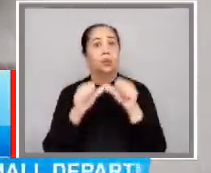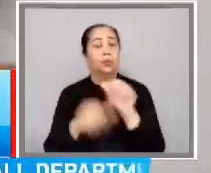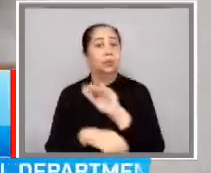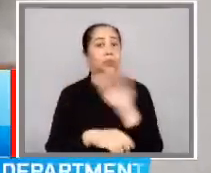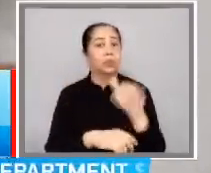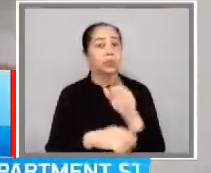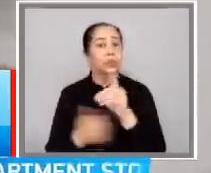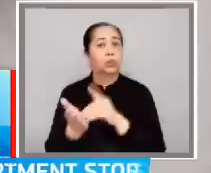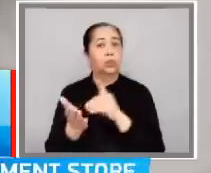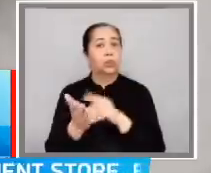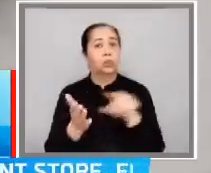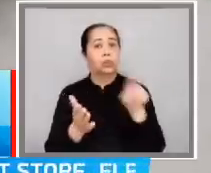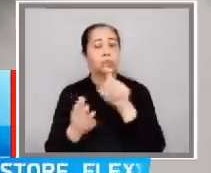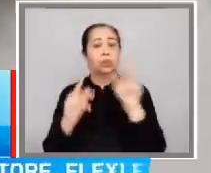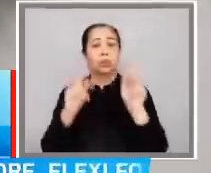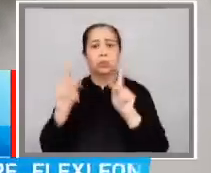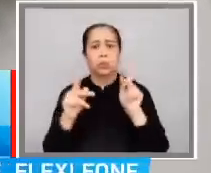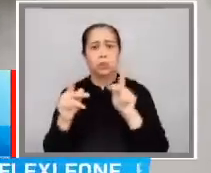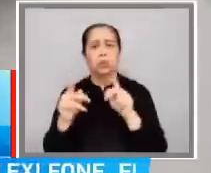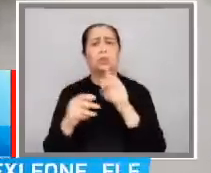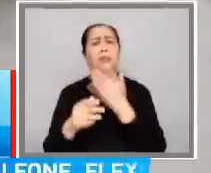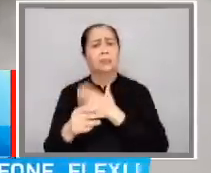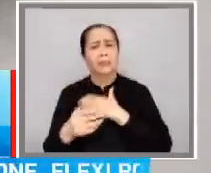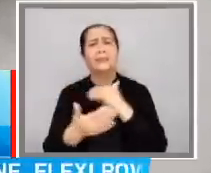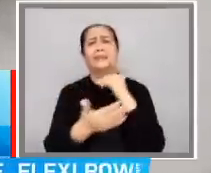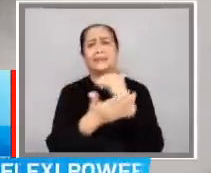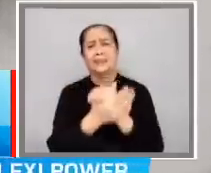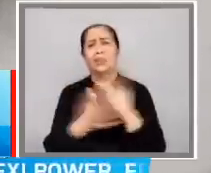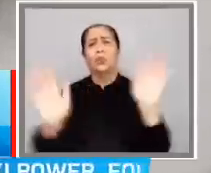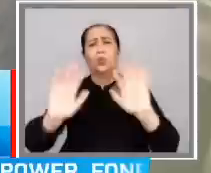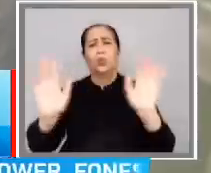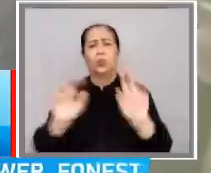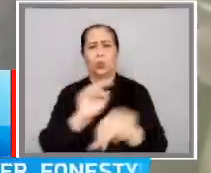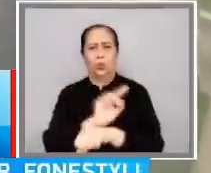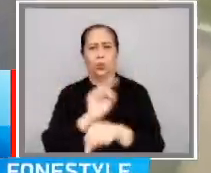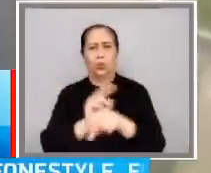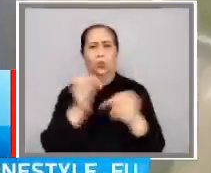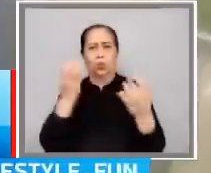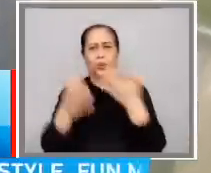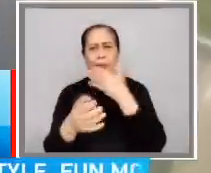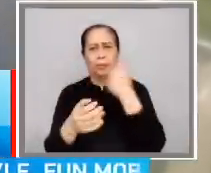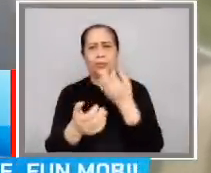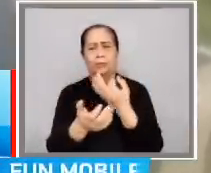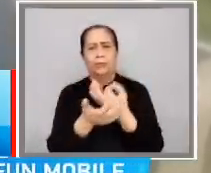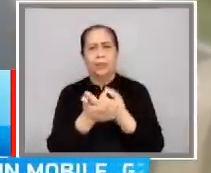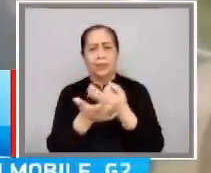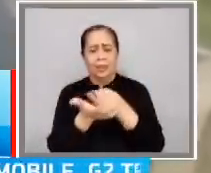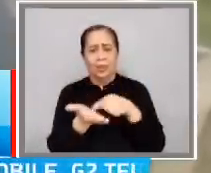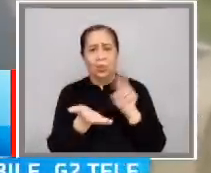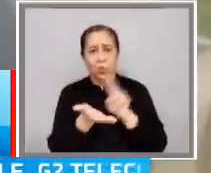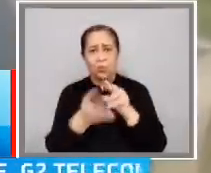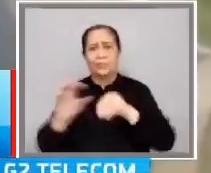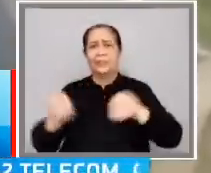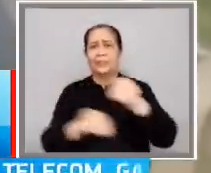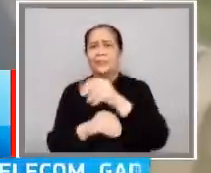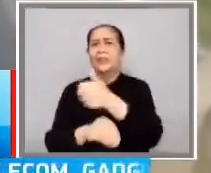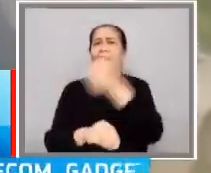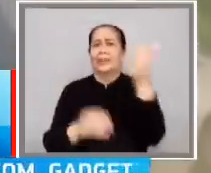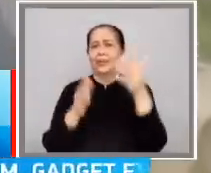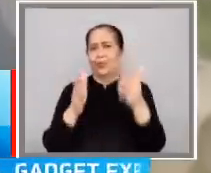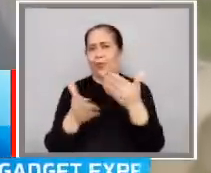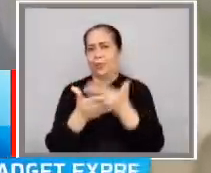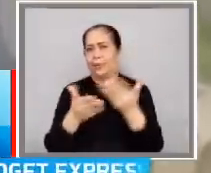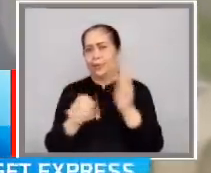doktor sa ating mga kababayan, umiwas na po sa paggamit ng paputok at gamitin na lang ang pera pambilin ito sa ibang mas makabuluhang bagay gaya